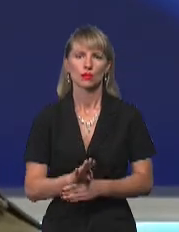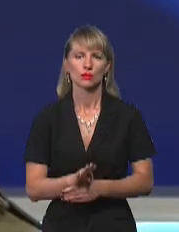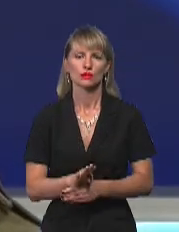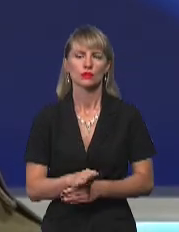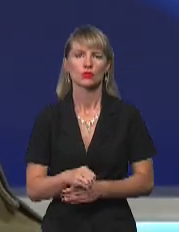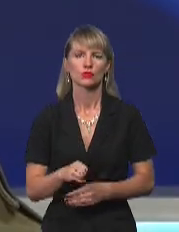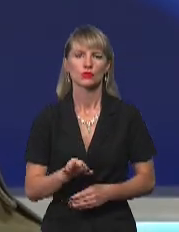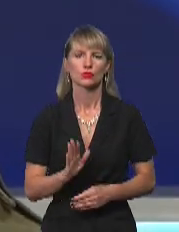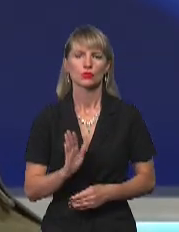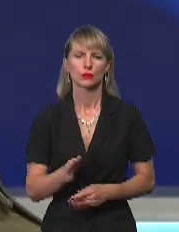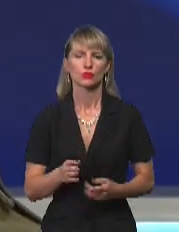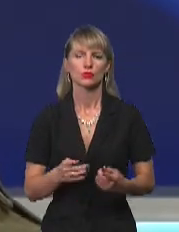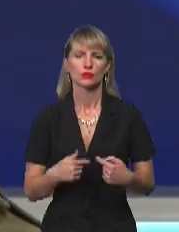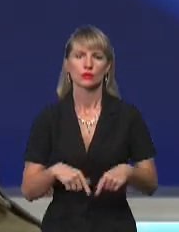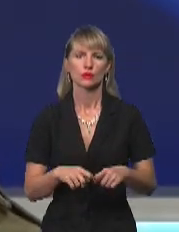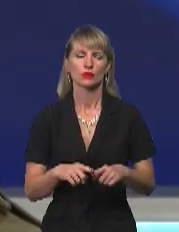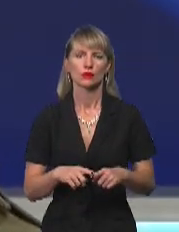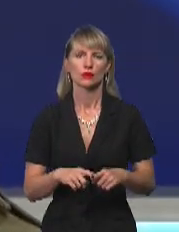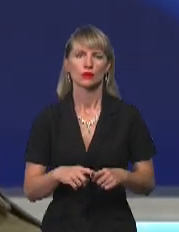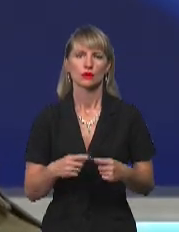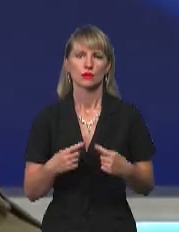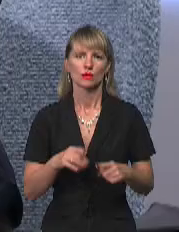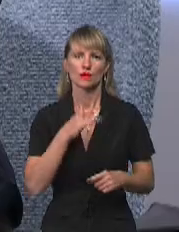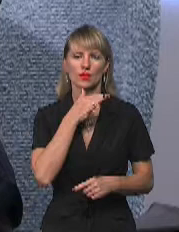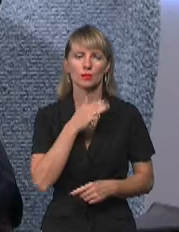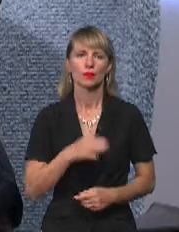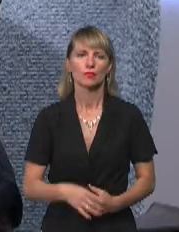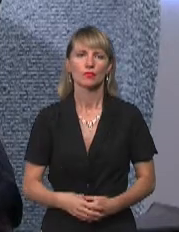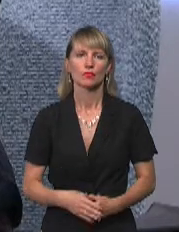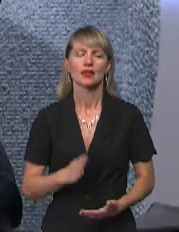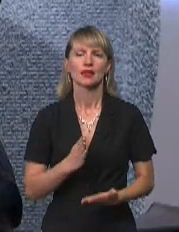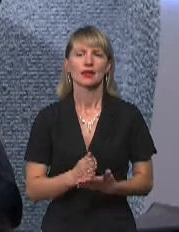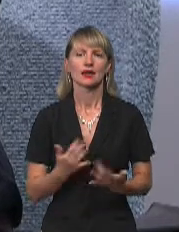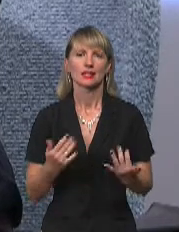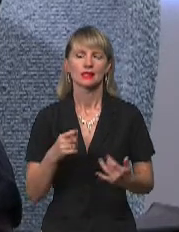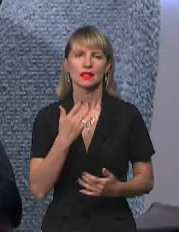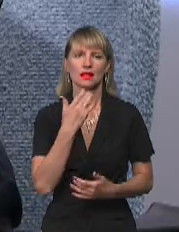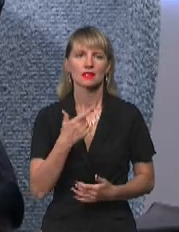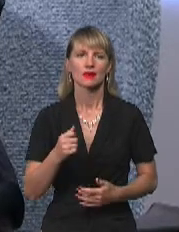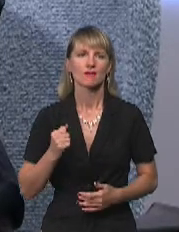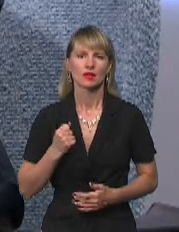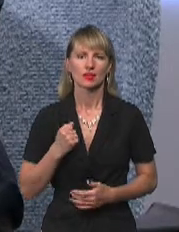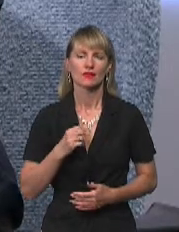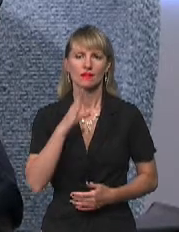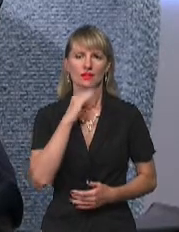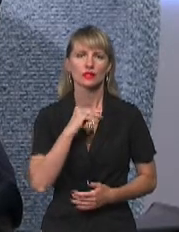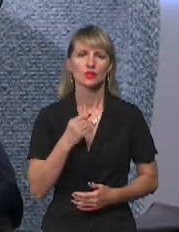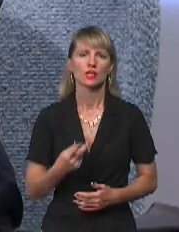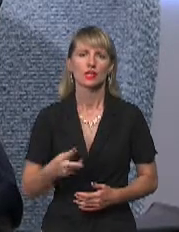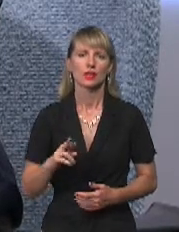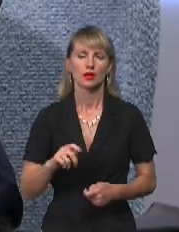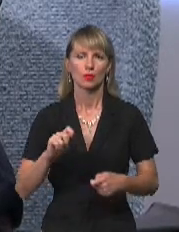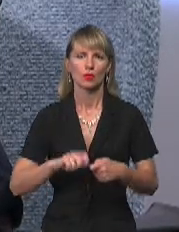то, звичайно, і будуть організовуватися служба. На вашу думку, цієї кількості нацгвардійців вистачає саме для